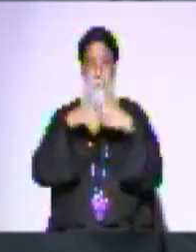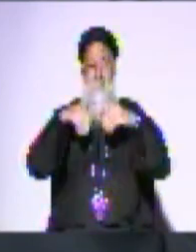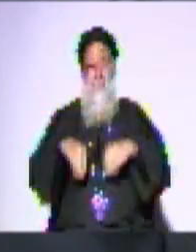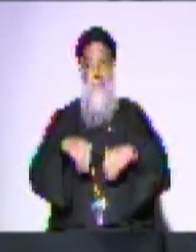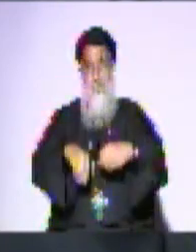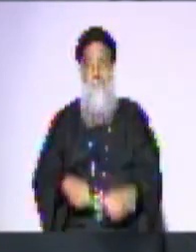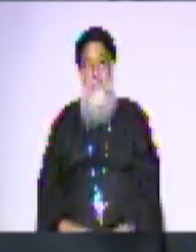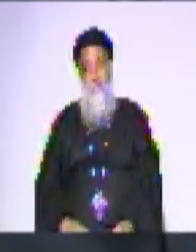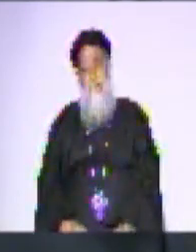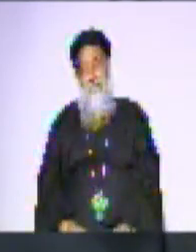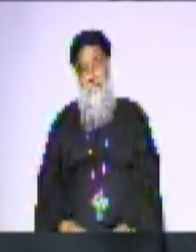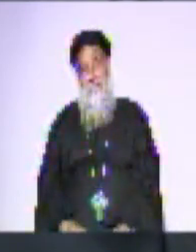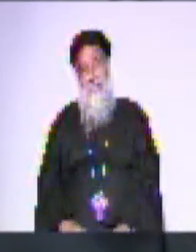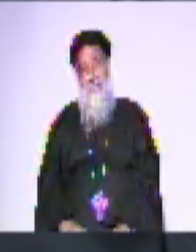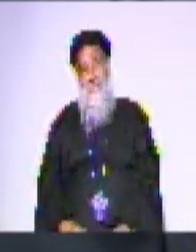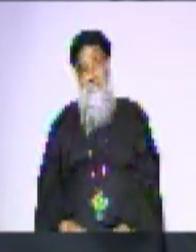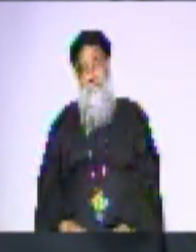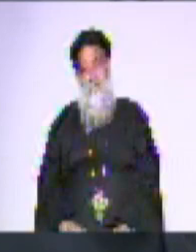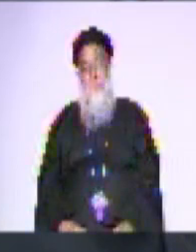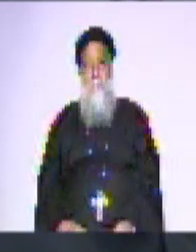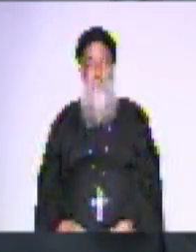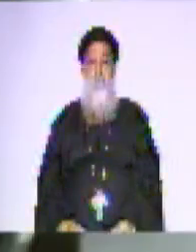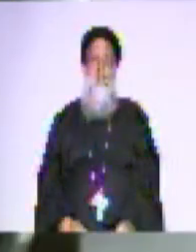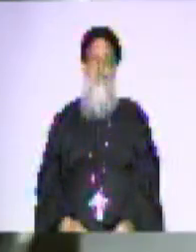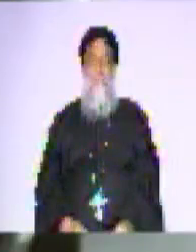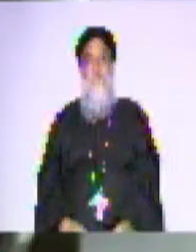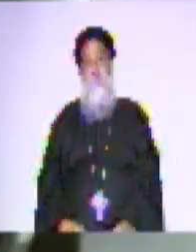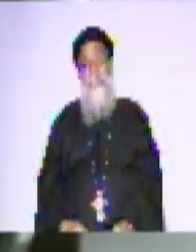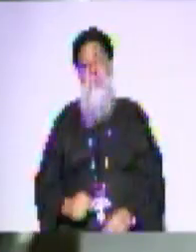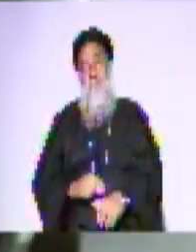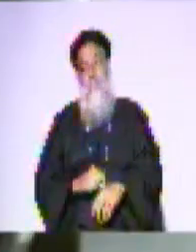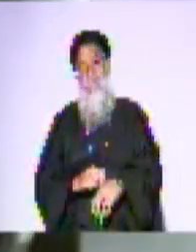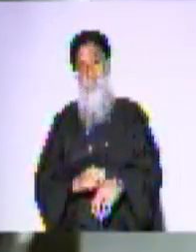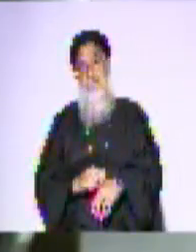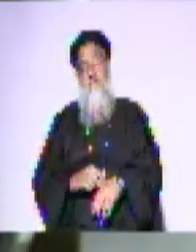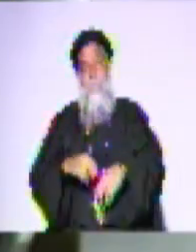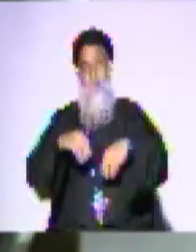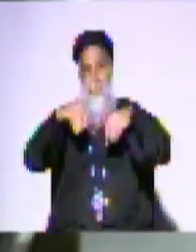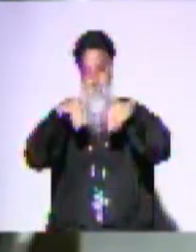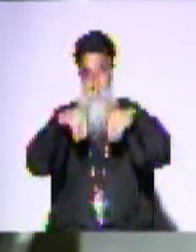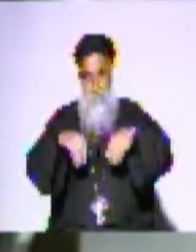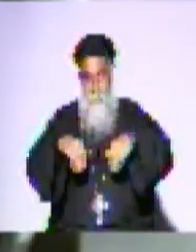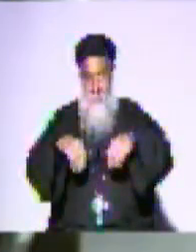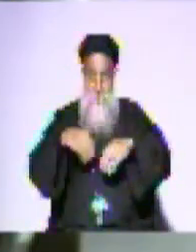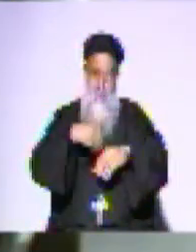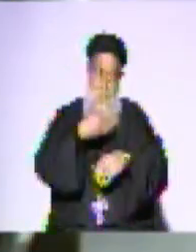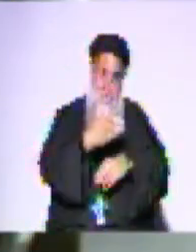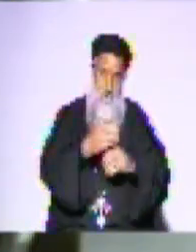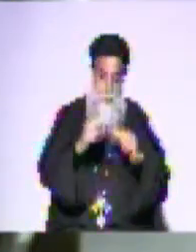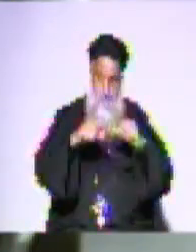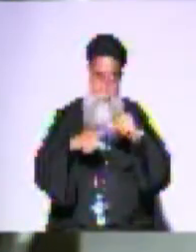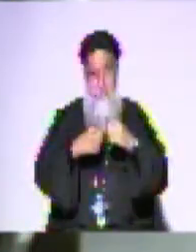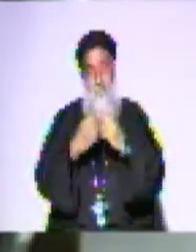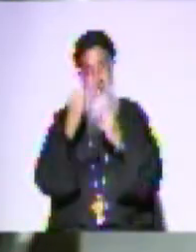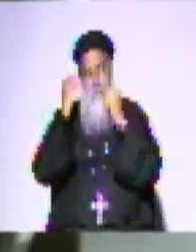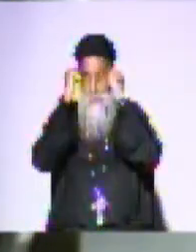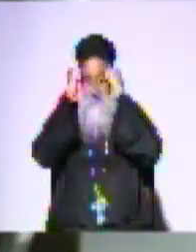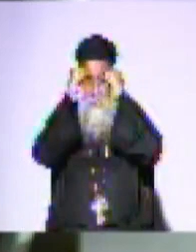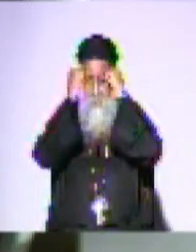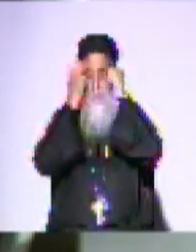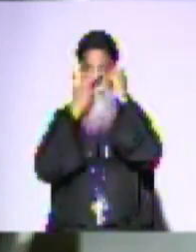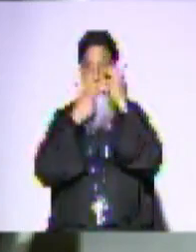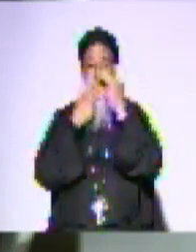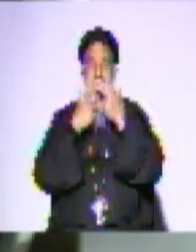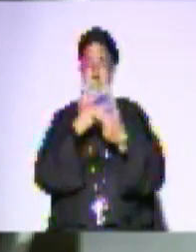التوبة والمعمودية واضح طبعاً. جدا لو شخص كبير هيتعمد لازم يقدم توبة.